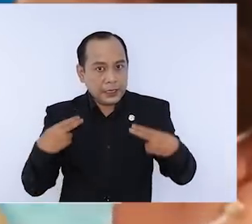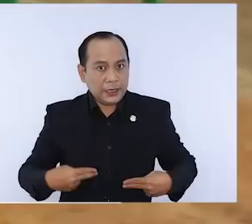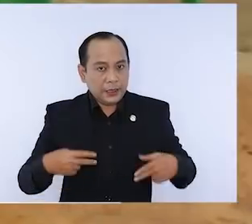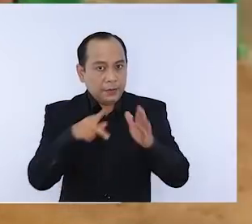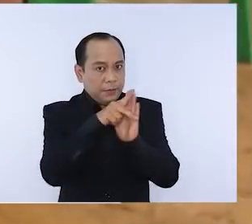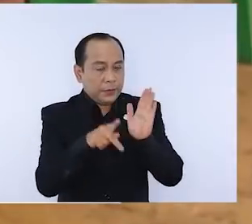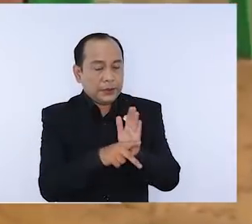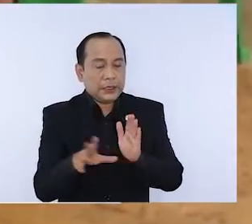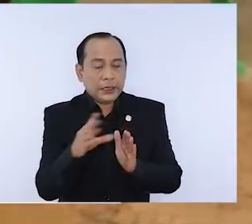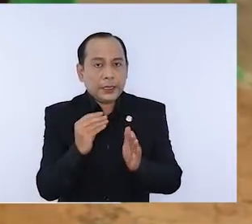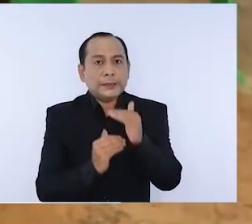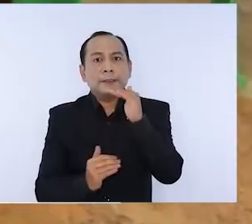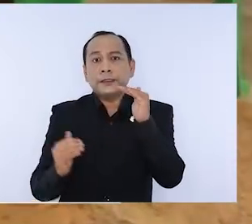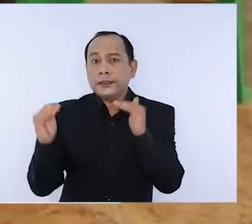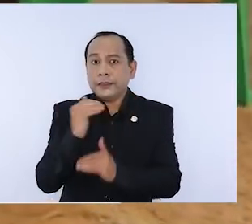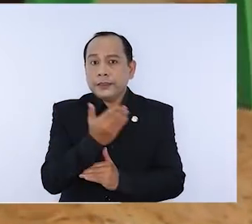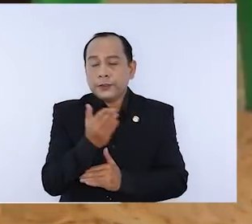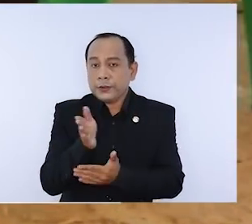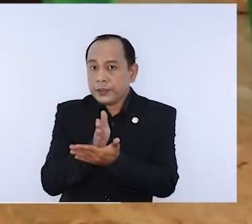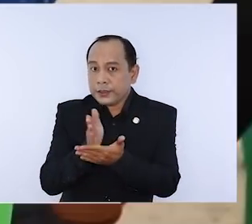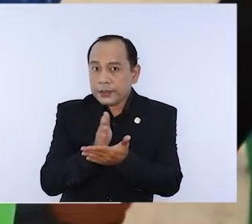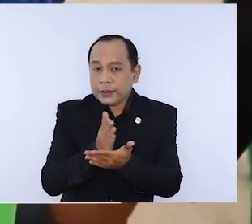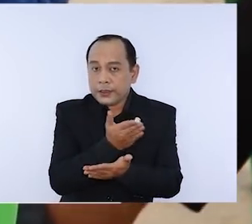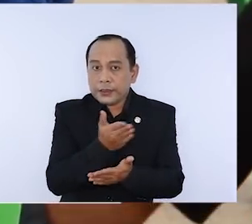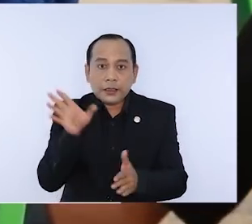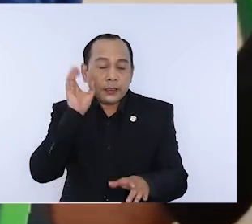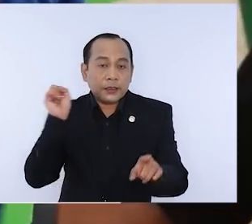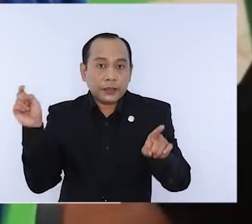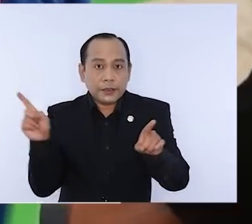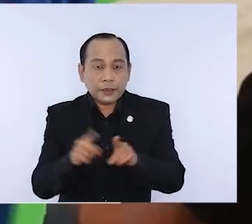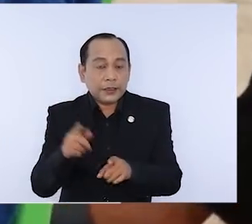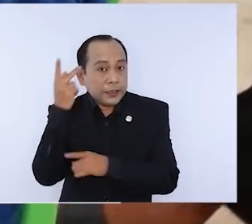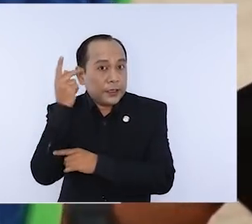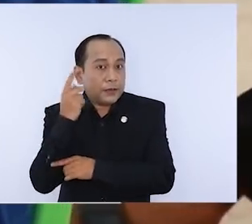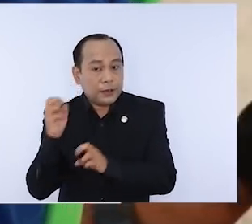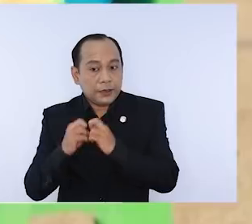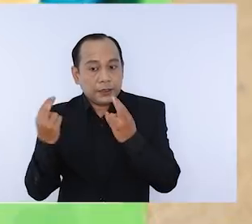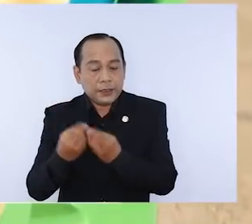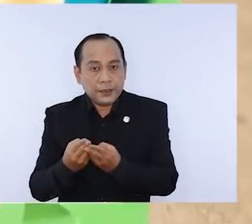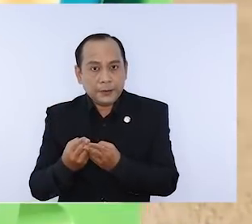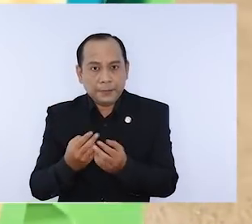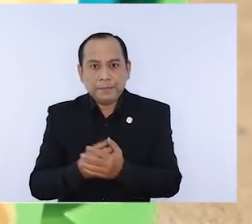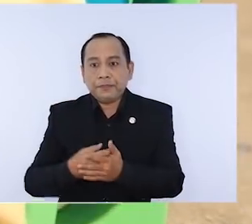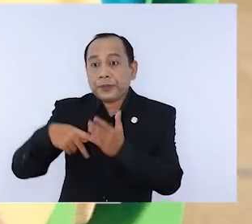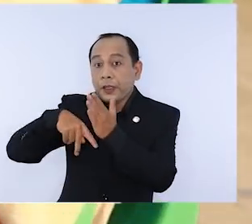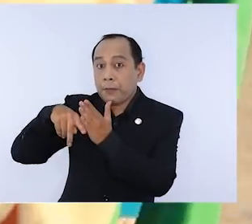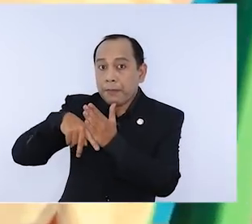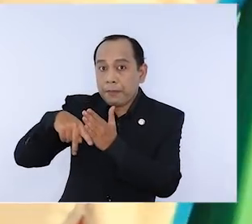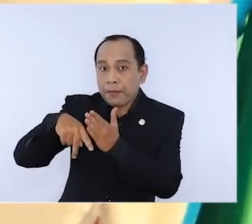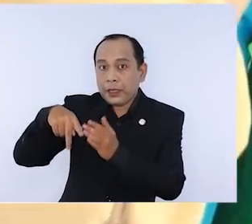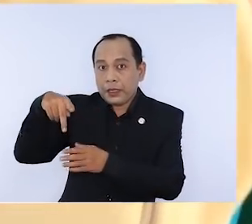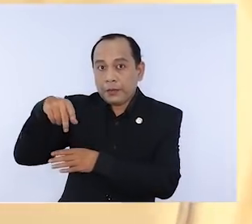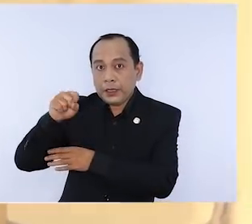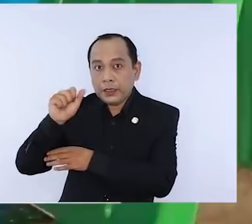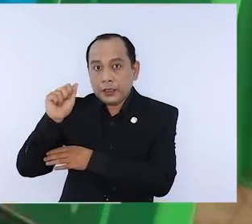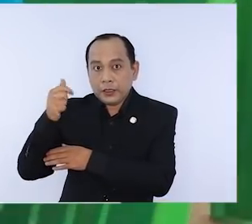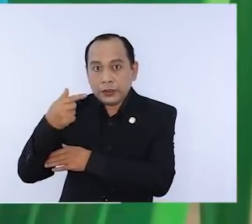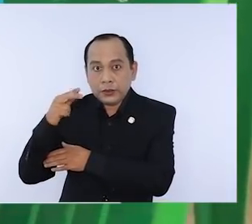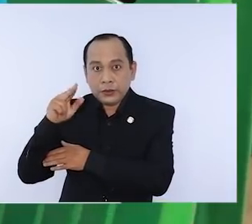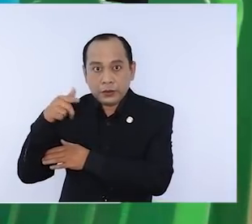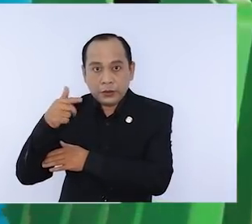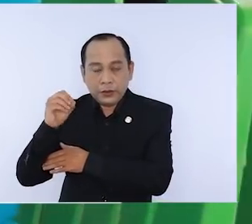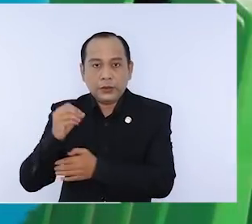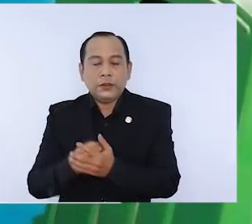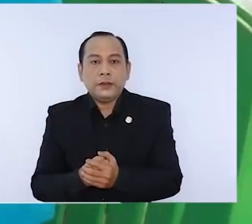protocols at higit sa lahat ay namahagi ang mga kapatid nating Kadiwa ng babasahing pasugo upang hindi lamang material